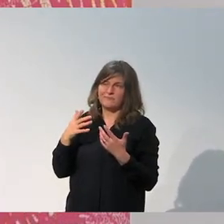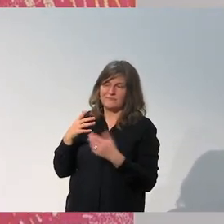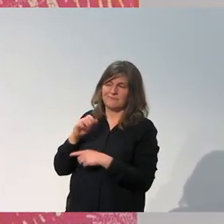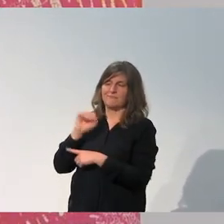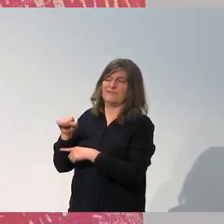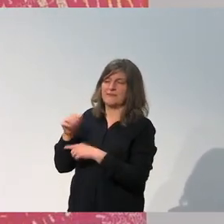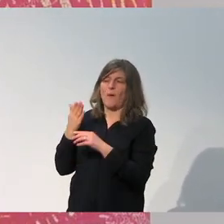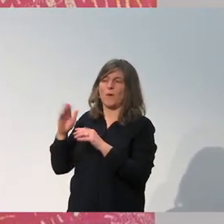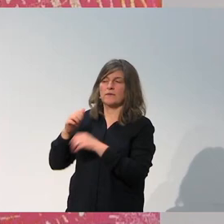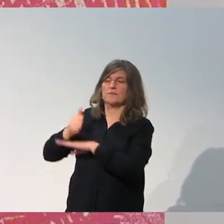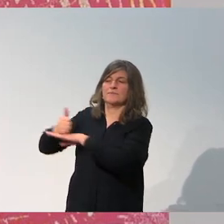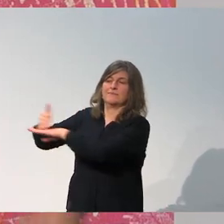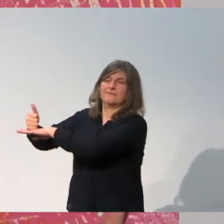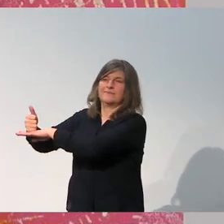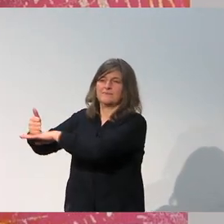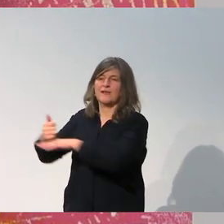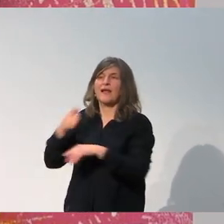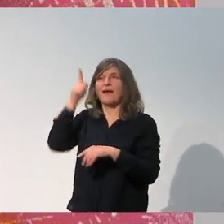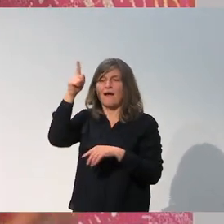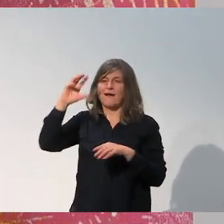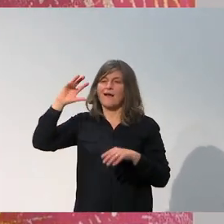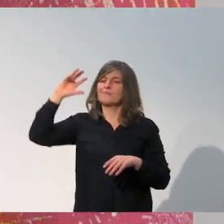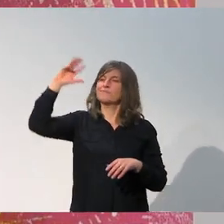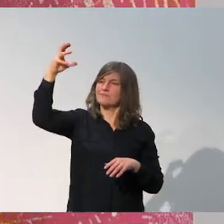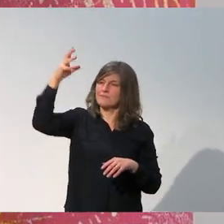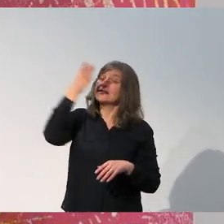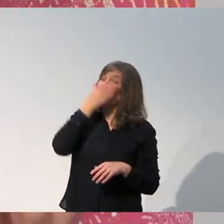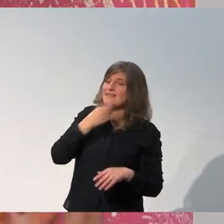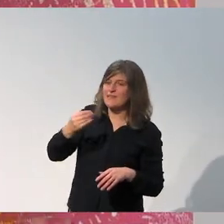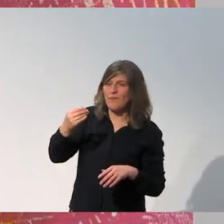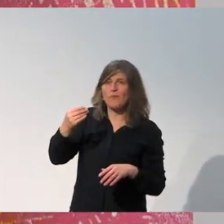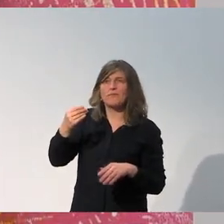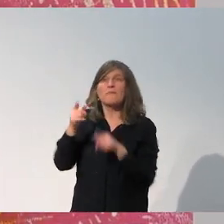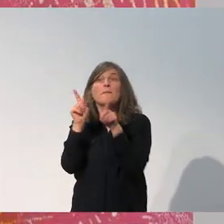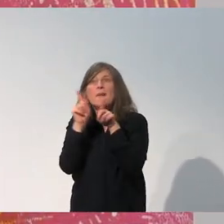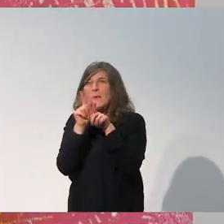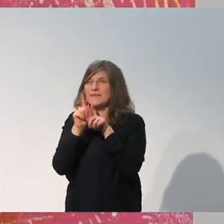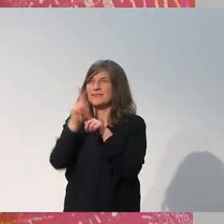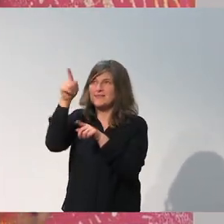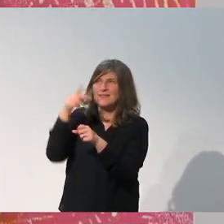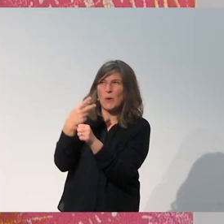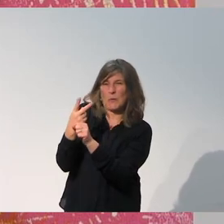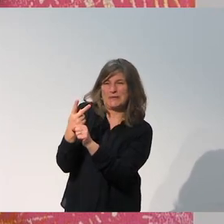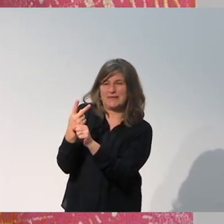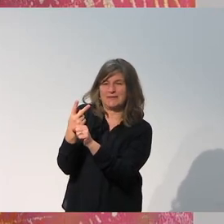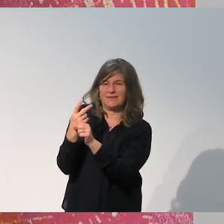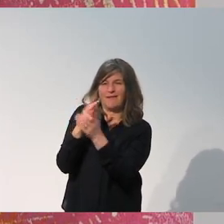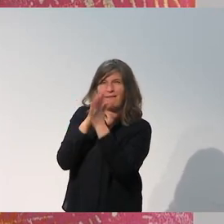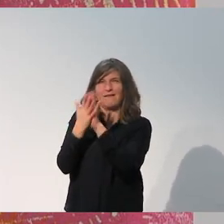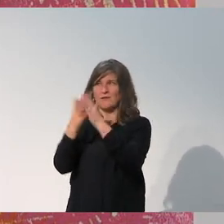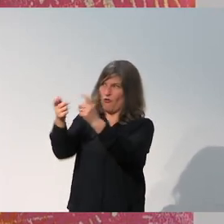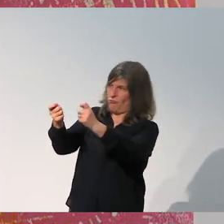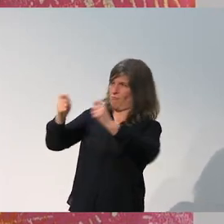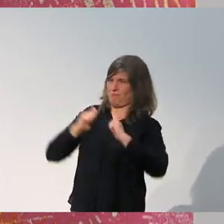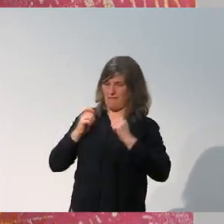fois comme, c'est beau, c'est esthétique, mais aussi comme un outil stratégique de légitimation